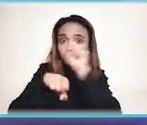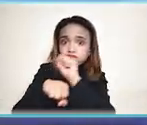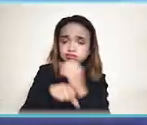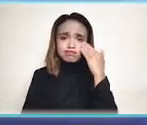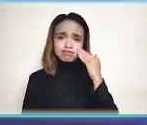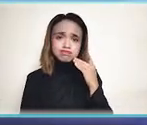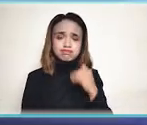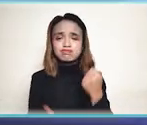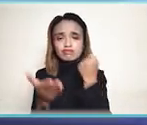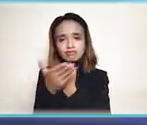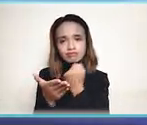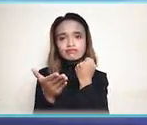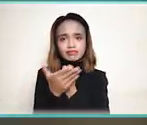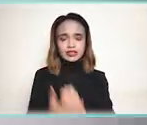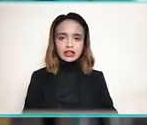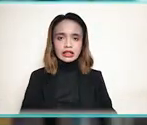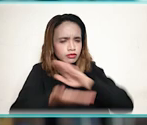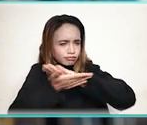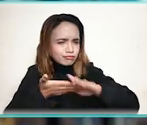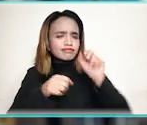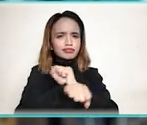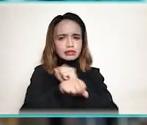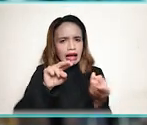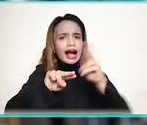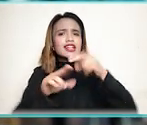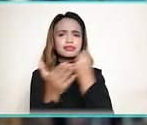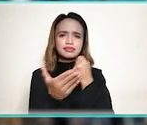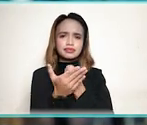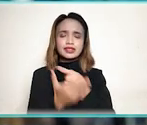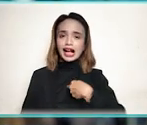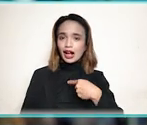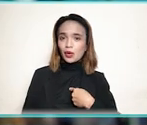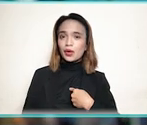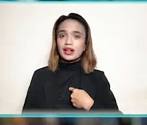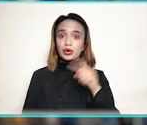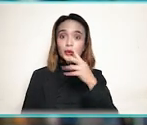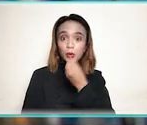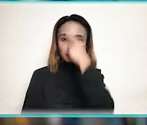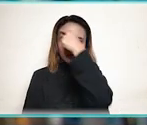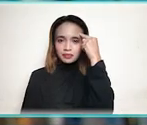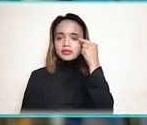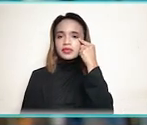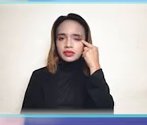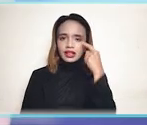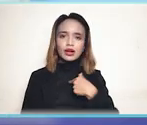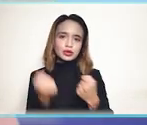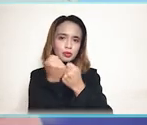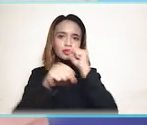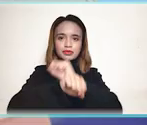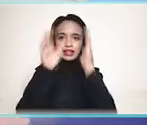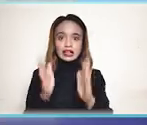hanap buhay at bitin na sweldo. Regular na trabaho, itaas ang sweldo. Attorney Sunny Matula, defender ng manggagawa.